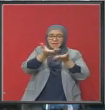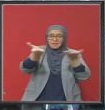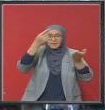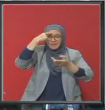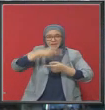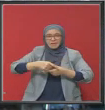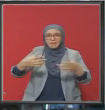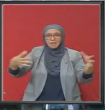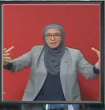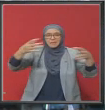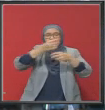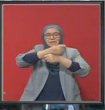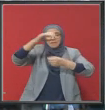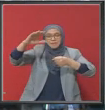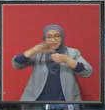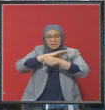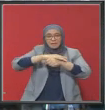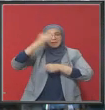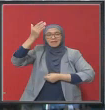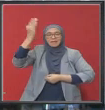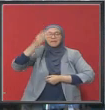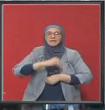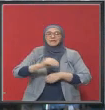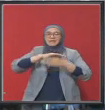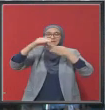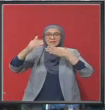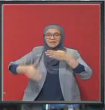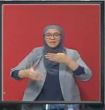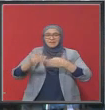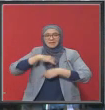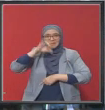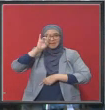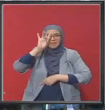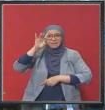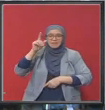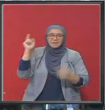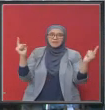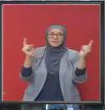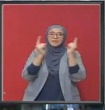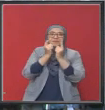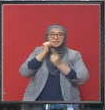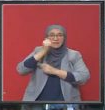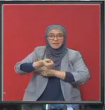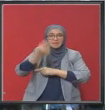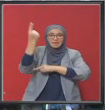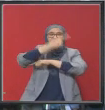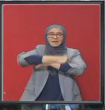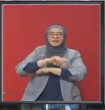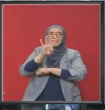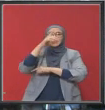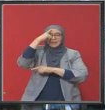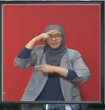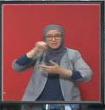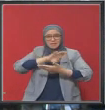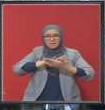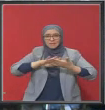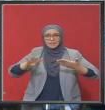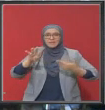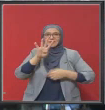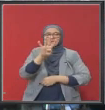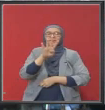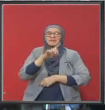pihak Kementerian melalui penjimatan dalaman yang akan dilaksanakan pada tahun ini jadinya am